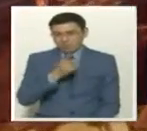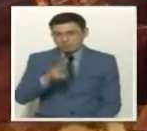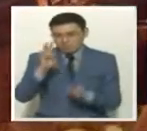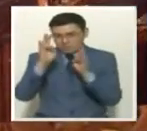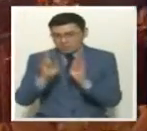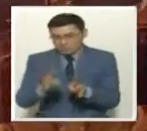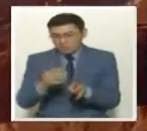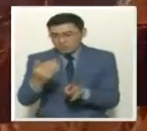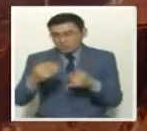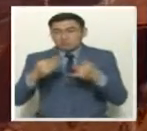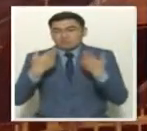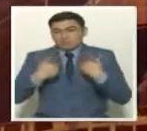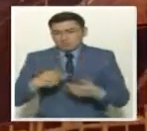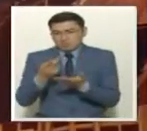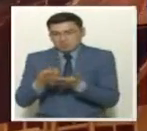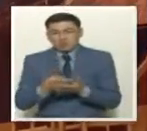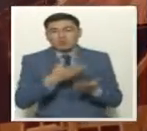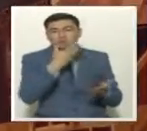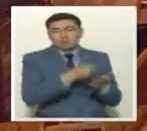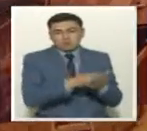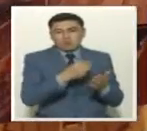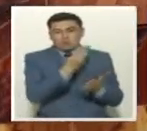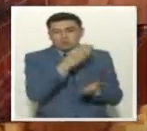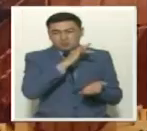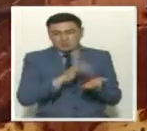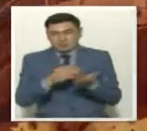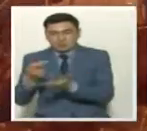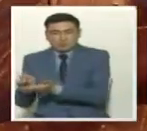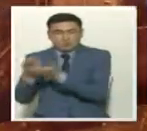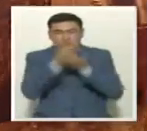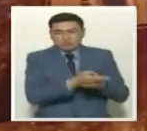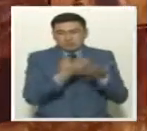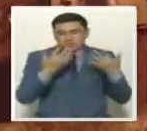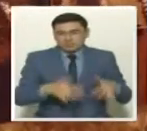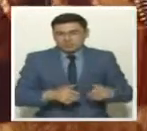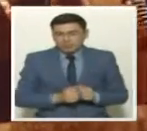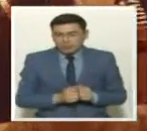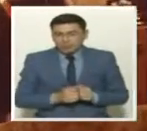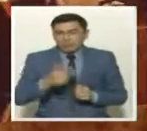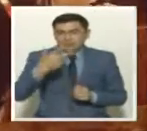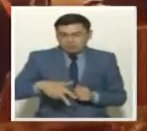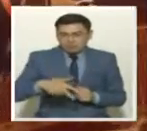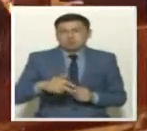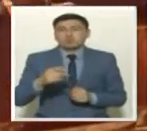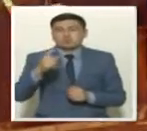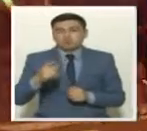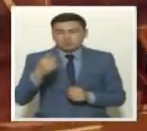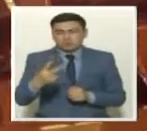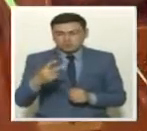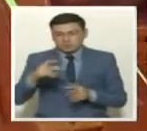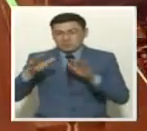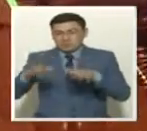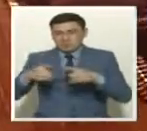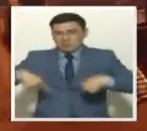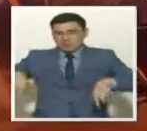туыстары Ақшұқыр ауылында тұрады. Олардың айтуынша 18 жастағы сарбаз Қордай ауданындағы нөмірі 30-да 212 әскери бөлімге